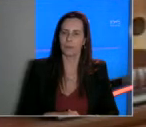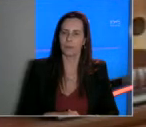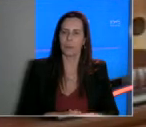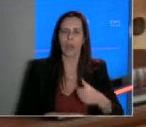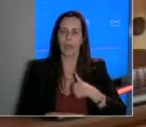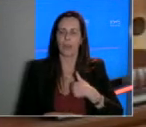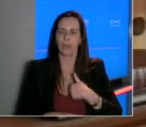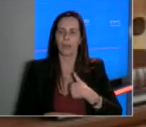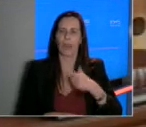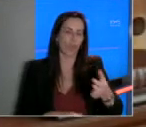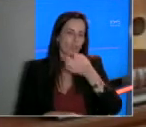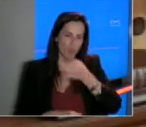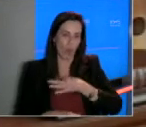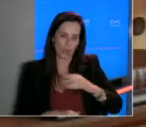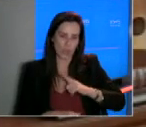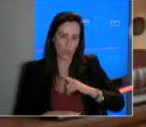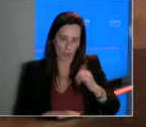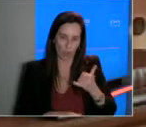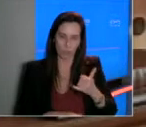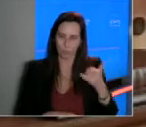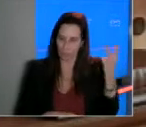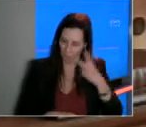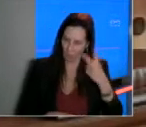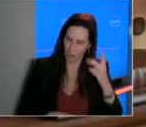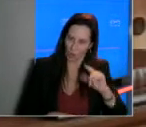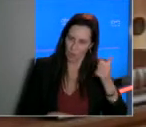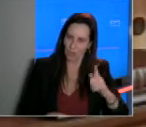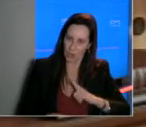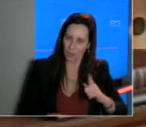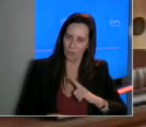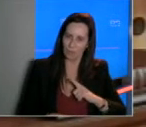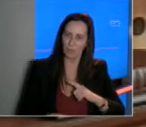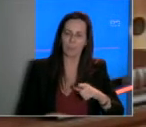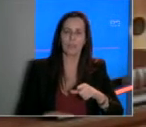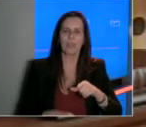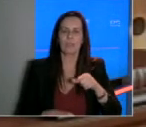אני רוצה לו, אתה שואל באופן אישי קודם כל, נכון? ברור. באמת,